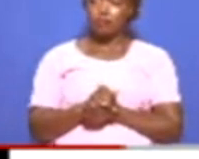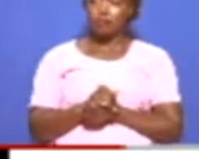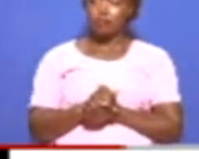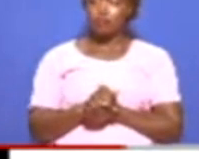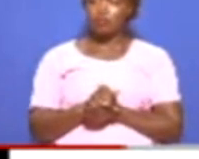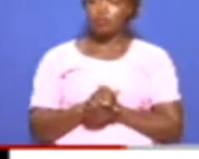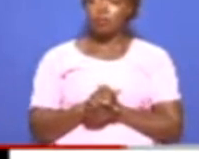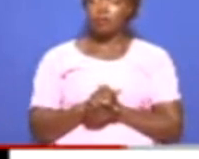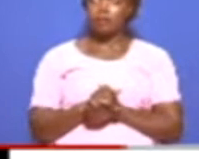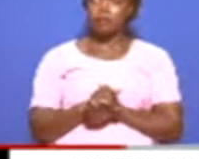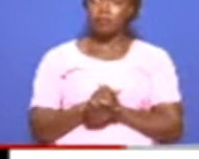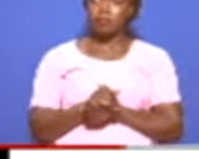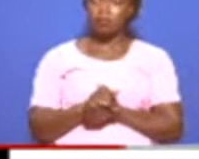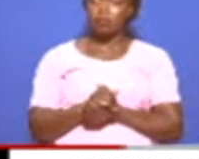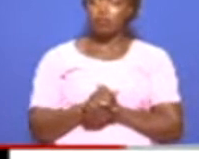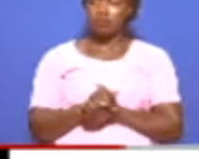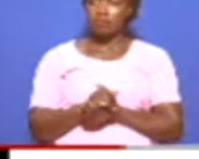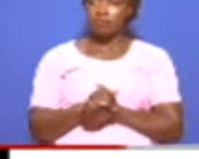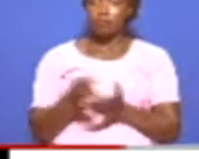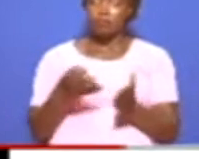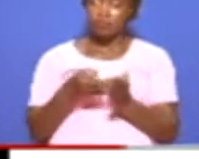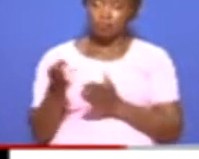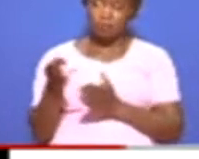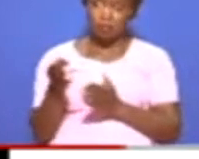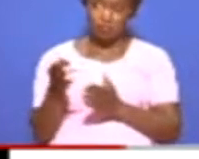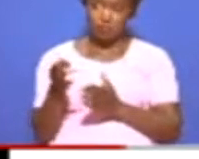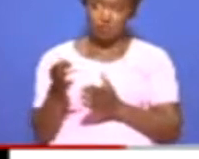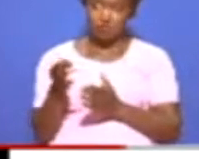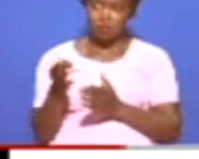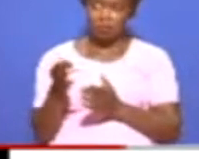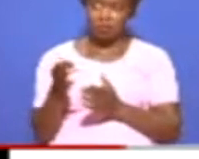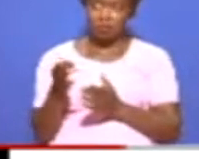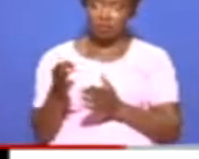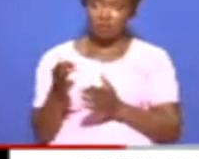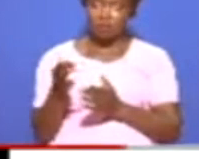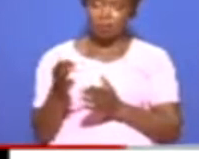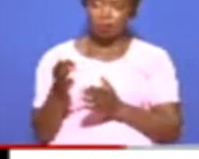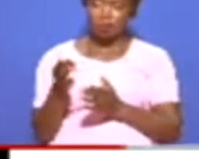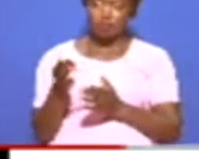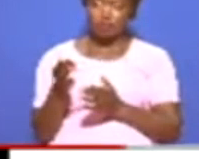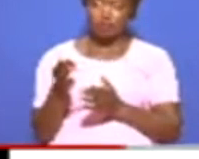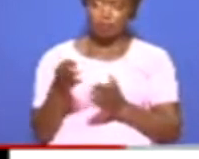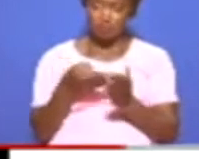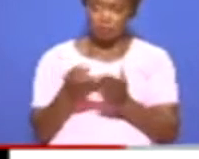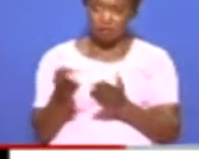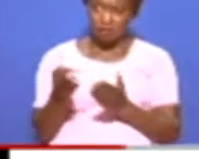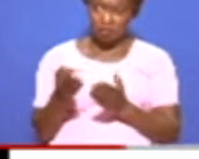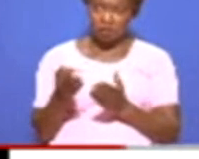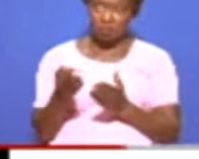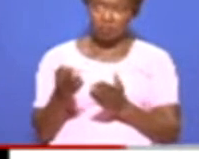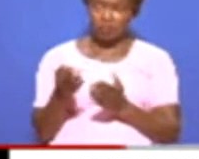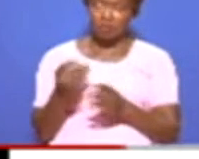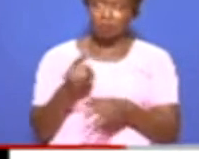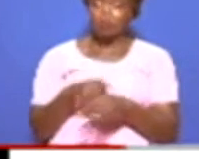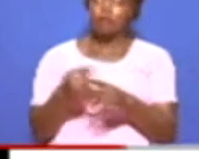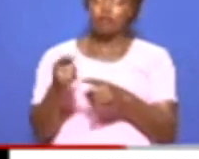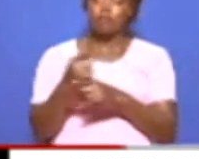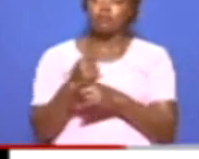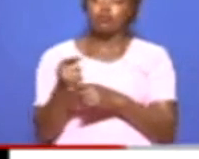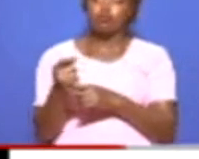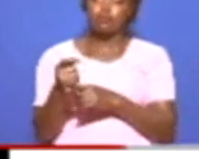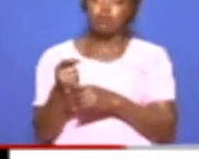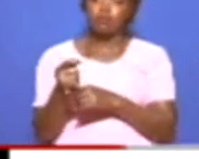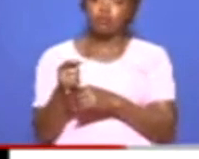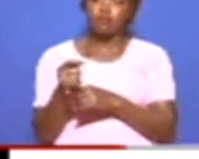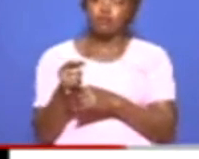Malipo ama ile fees unatozwa wakati unafanya training ya ndege,